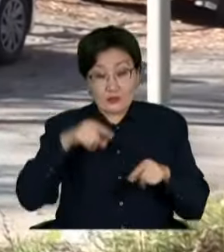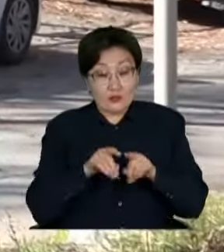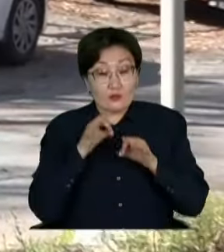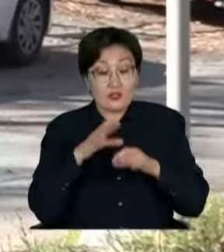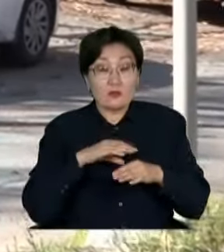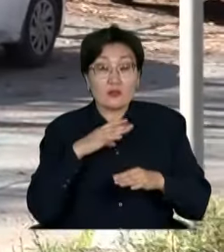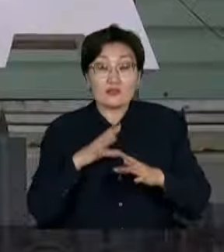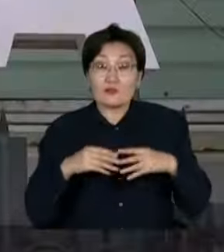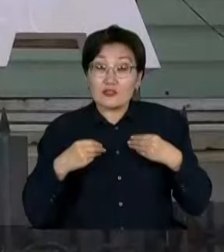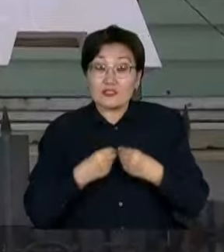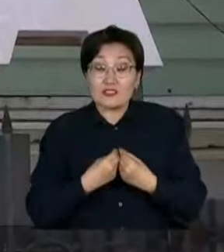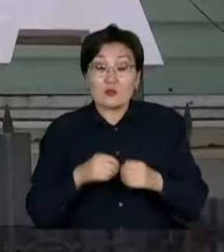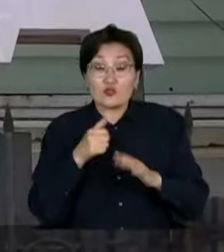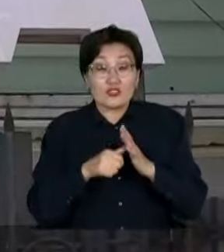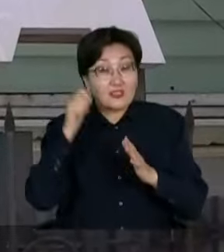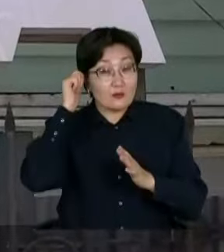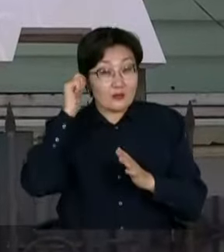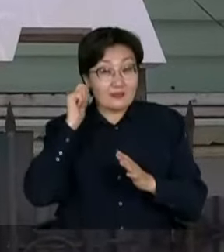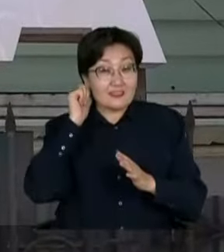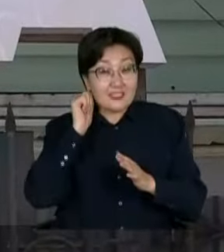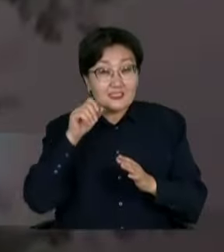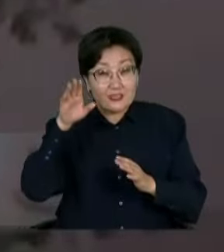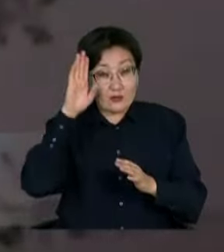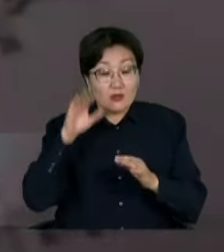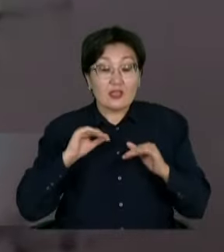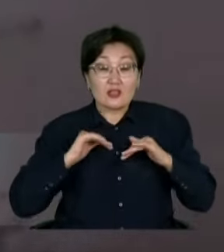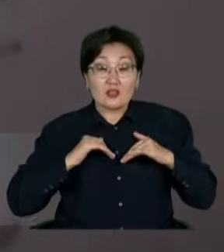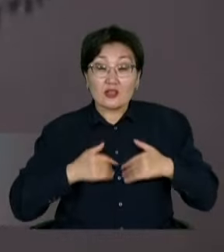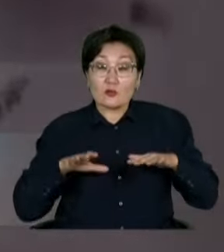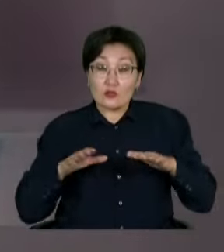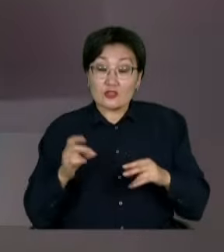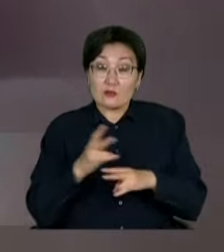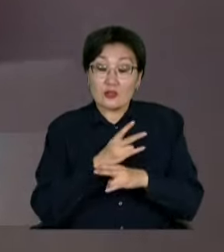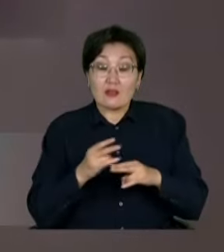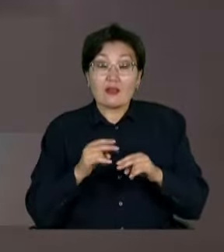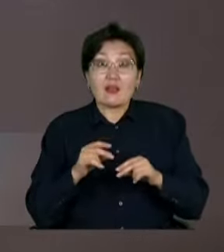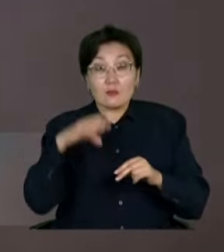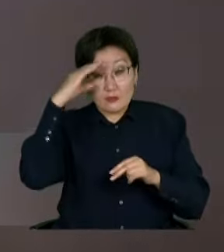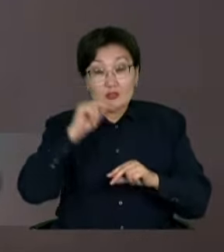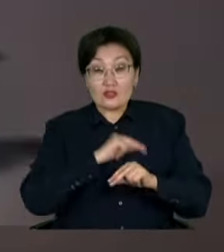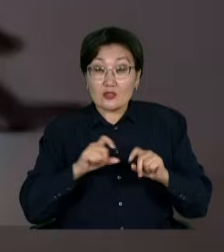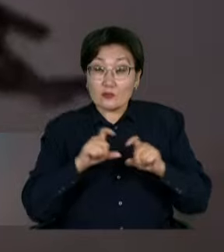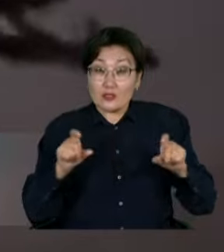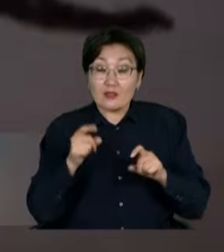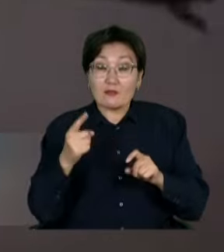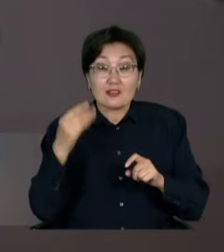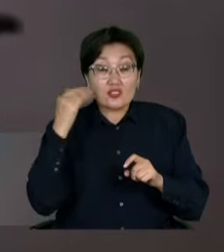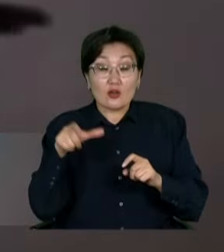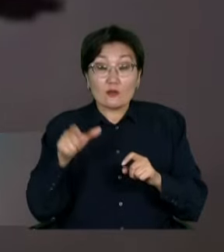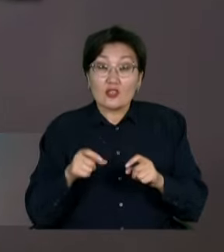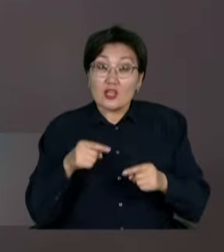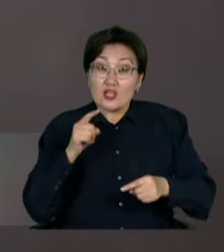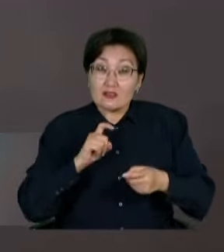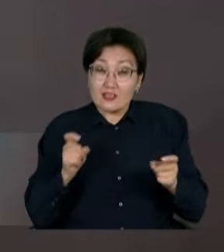Отбасының үкілі үміті болған 16 жастағы Шерзат қайғылы оқиға болған түні әкесі жұмыс істейтін дүкенге барып, оның әлде кіммен сөзге келіп қалғанын байқап